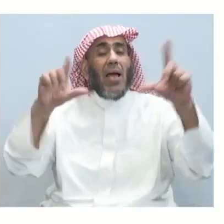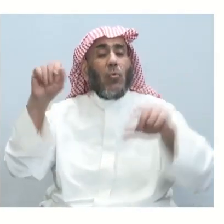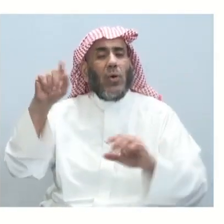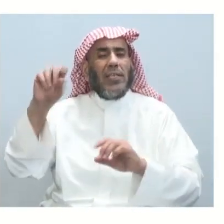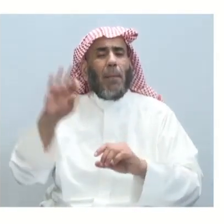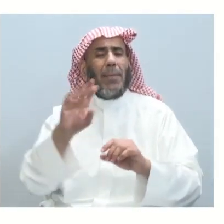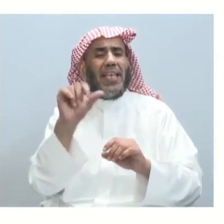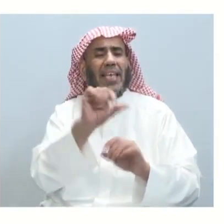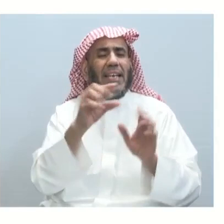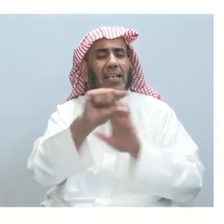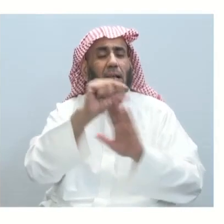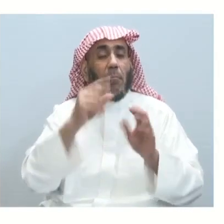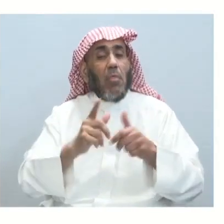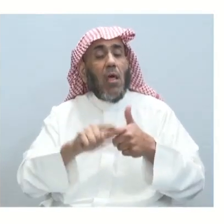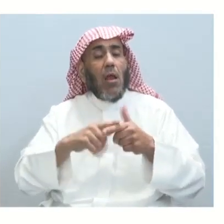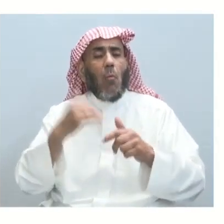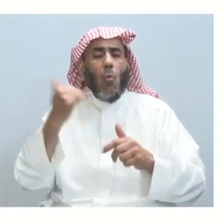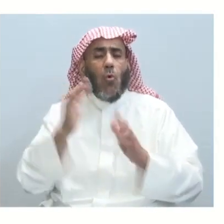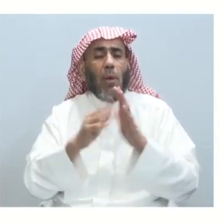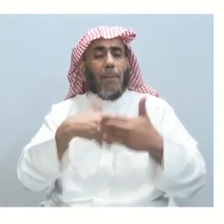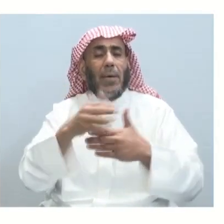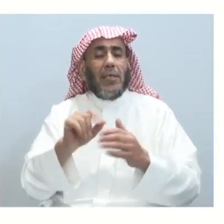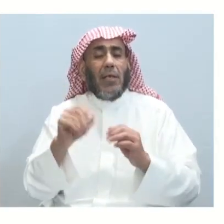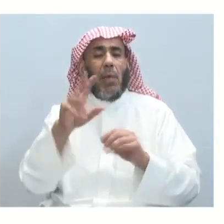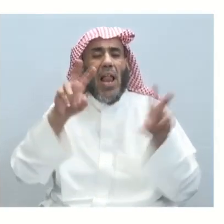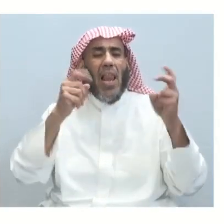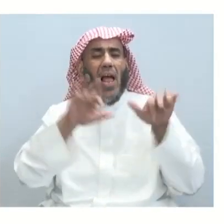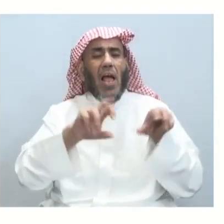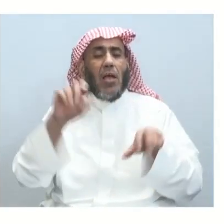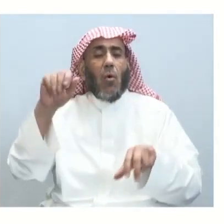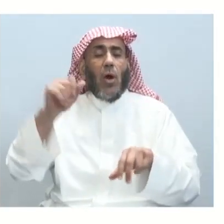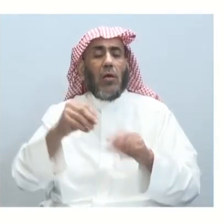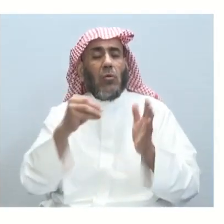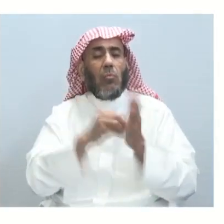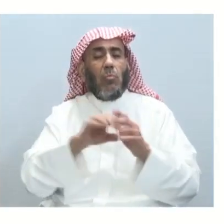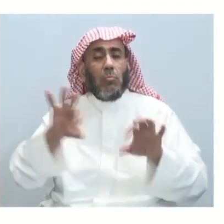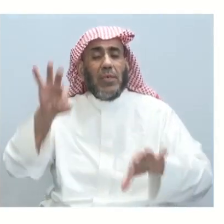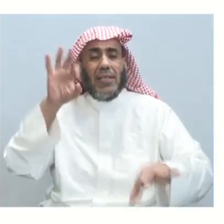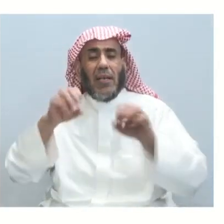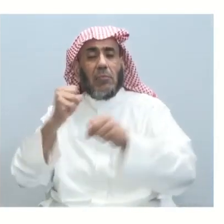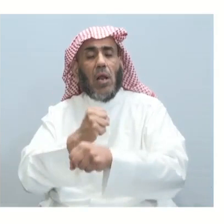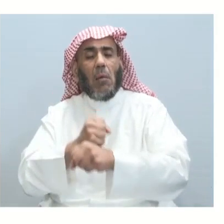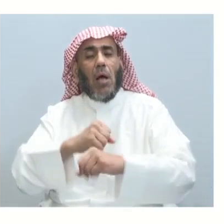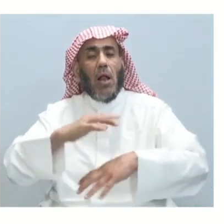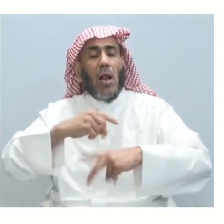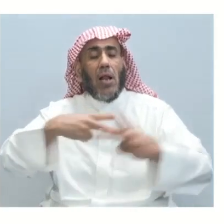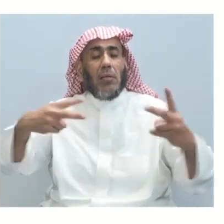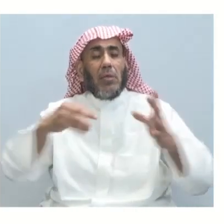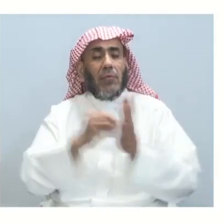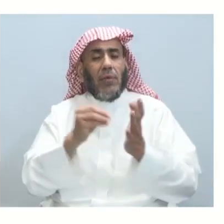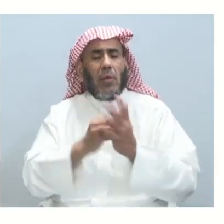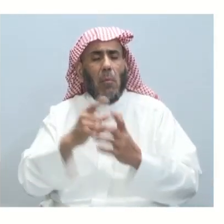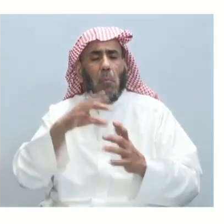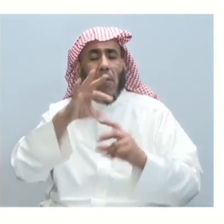وهو هو ثاني اهم كتب الجاحظ بعد كتابه الحيوان ويتضمن مختارات من الاعمال الادبيه تحدث فيه عن